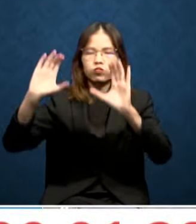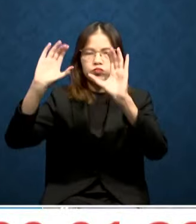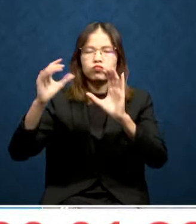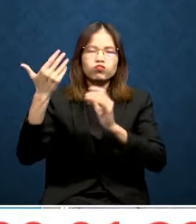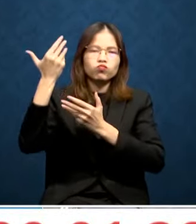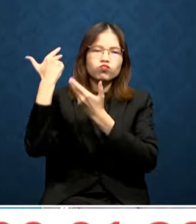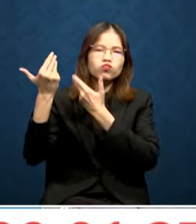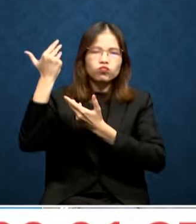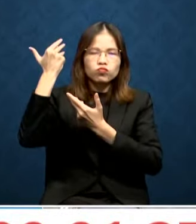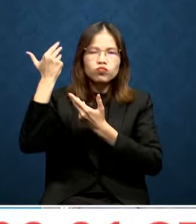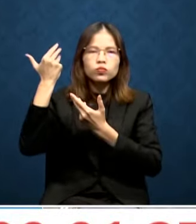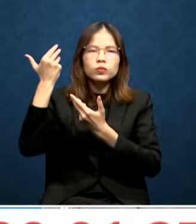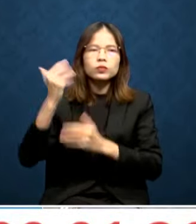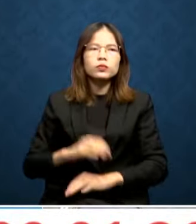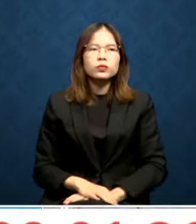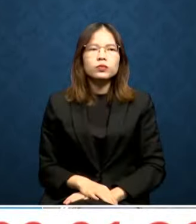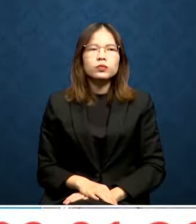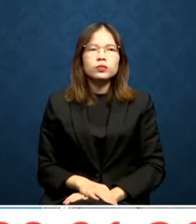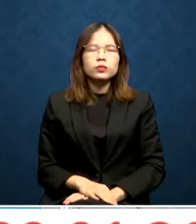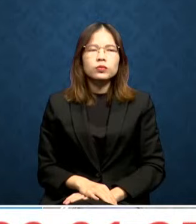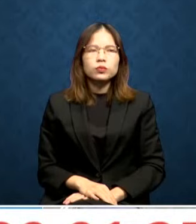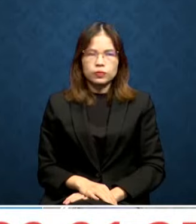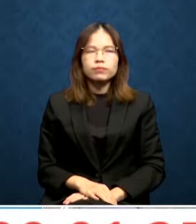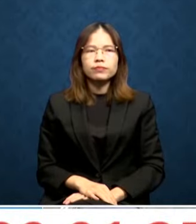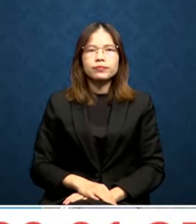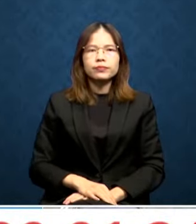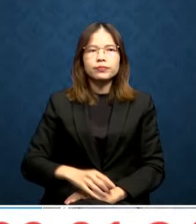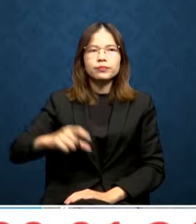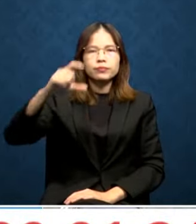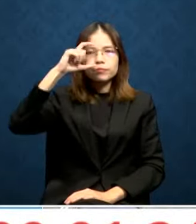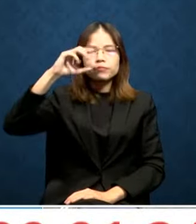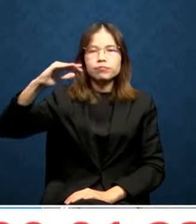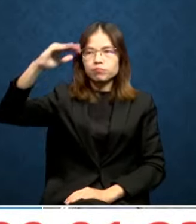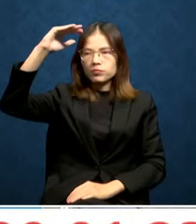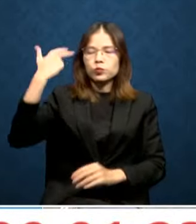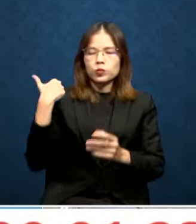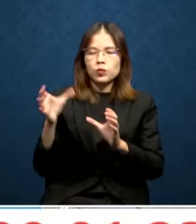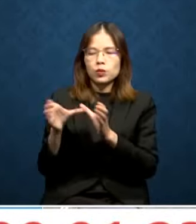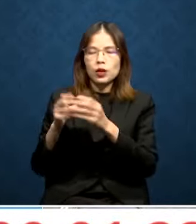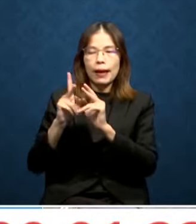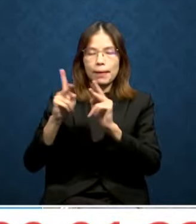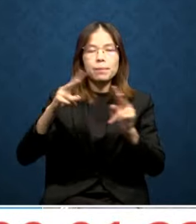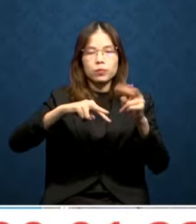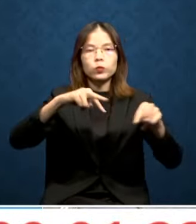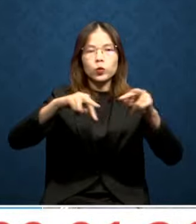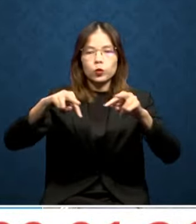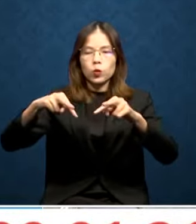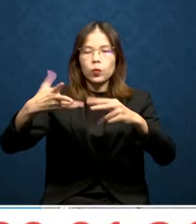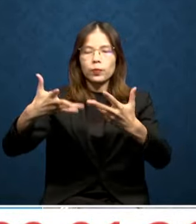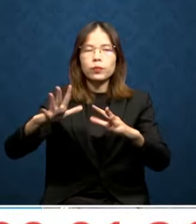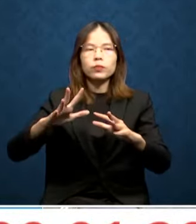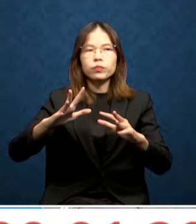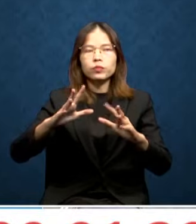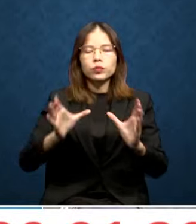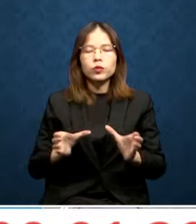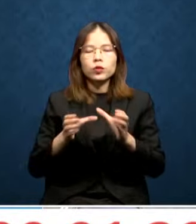ที่ผ่านมาสมัยท่านเศรษฐาตั้งคณะกรรมการขึ้นมาตรวจสอบคณะกรรมการดังกล่าวก็